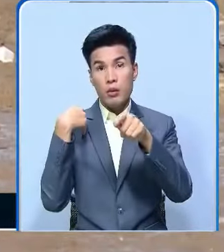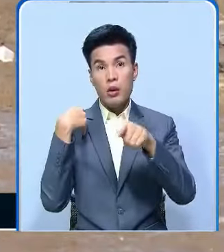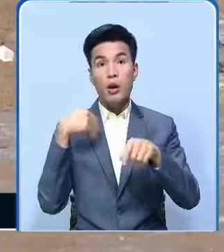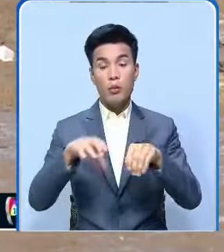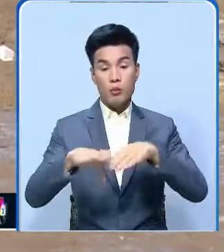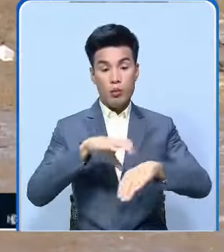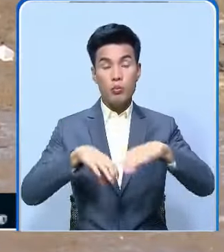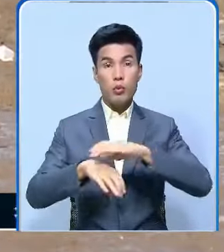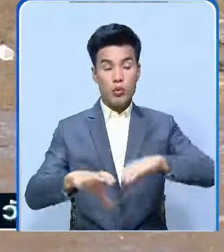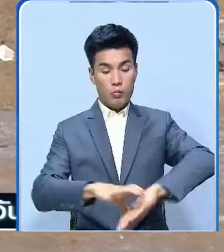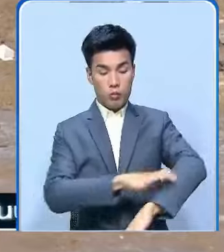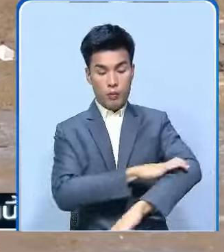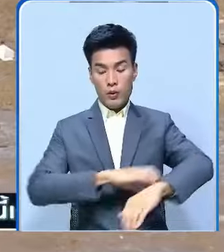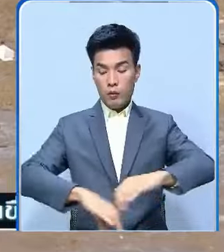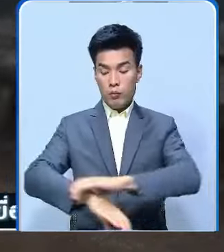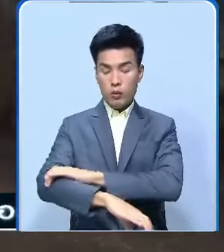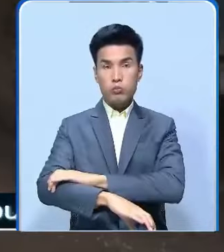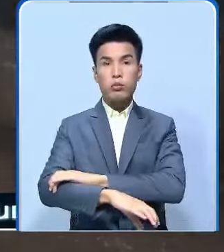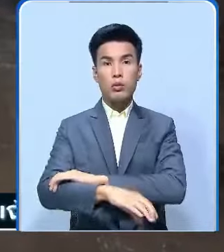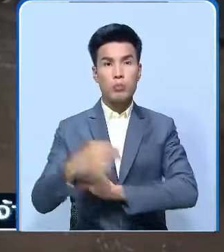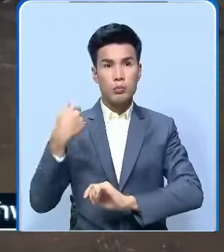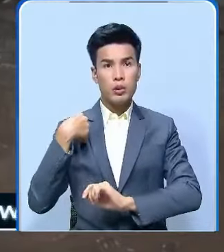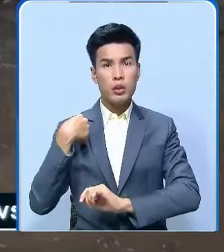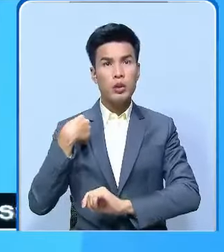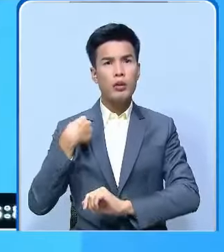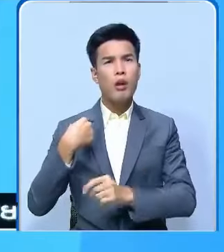าบูทมาใส่ด้วยเข้าใจว่าเวลานี้นะจะหายากเพราะใครก็ต้